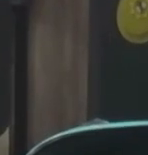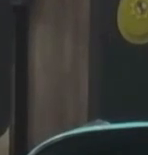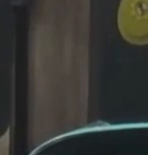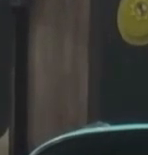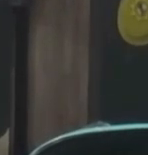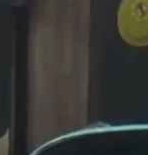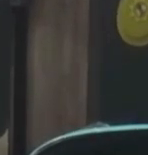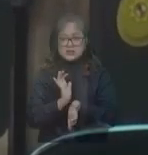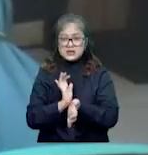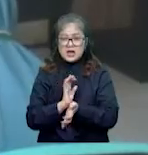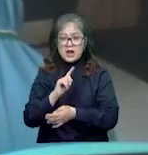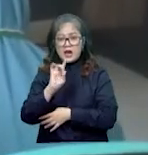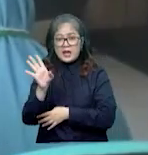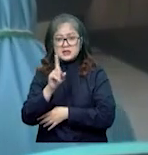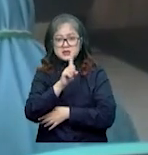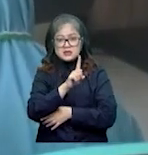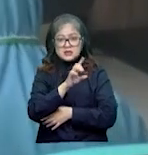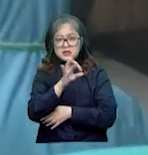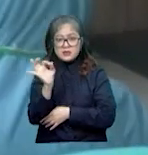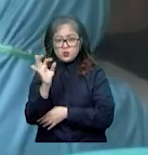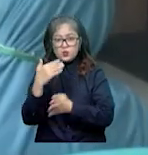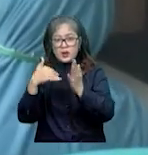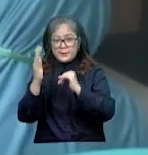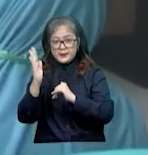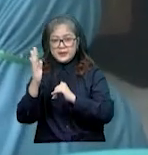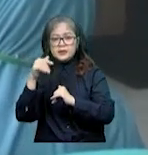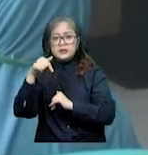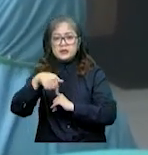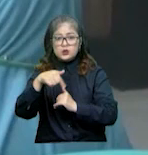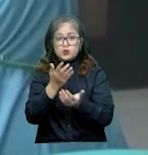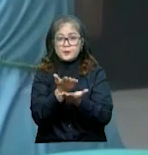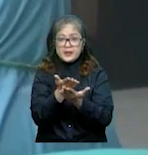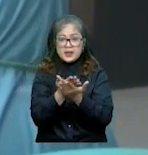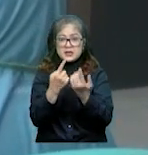sebanyak 1.063 cerai gugat atau yang mengajukan pihak istri.